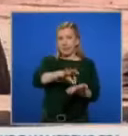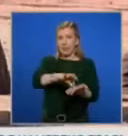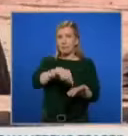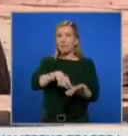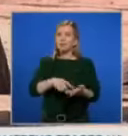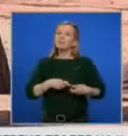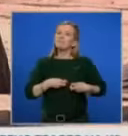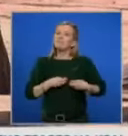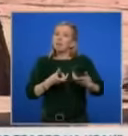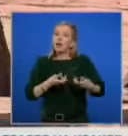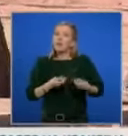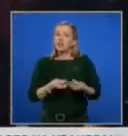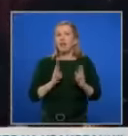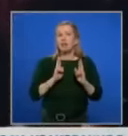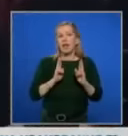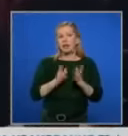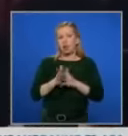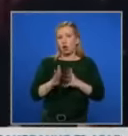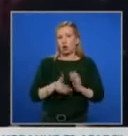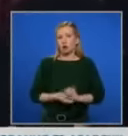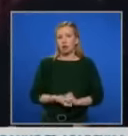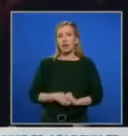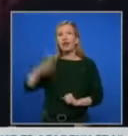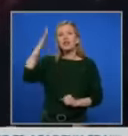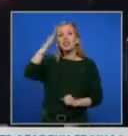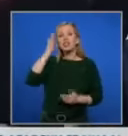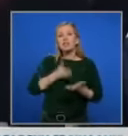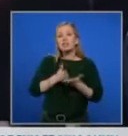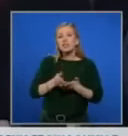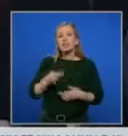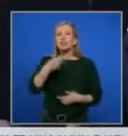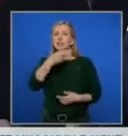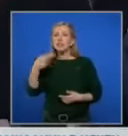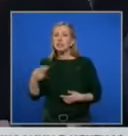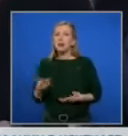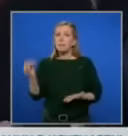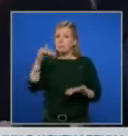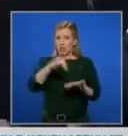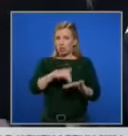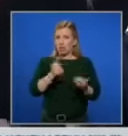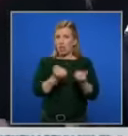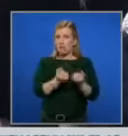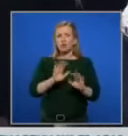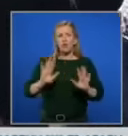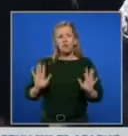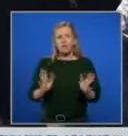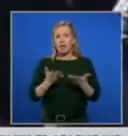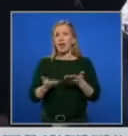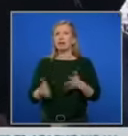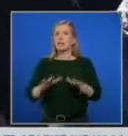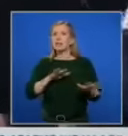вдъхне надежда на хората в палатките. Държавата чрез своите агенции и институции беше на място веднага след